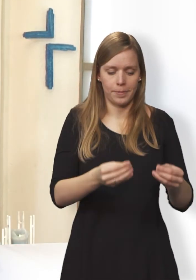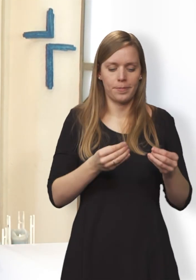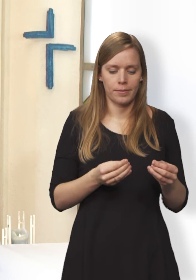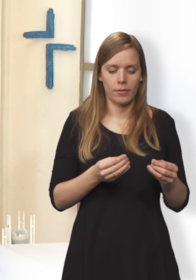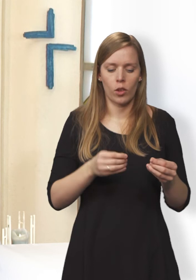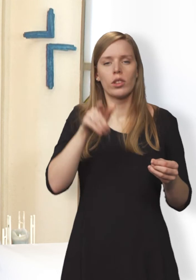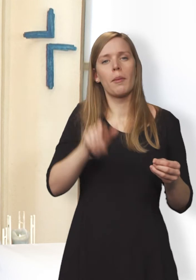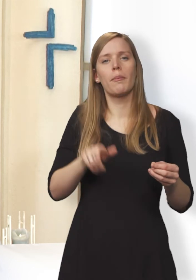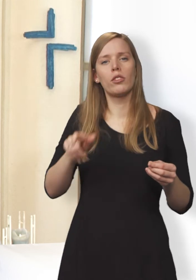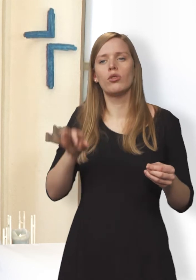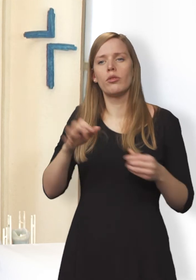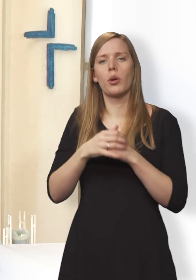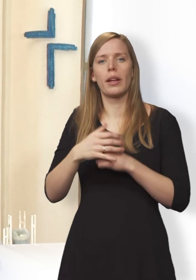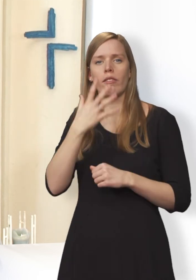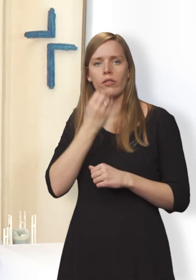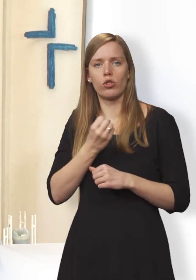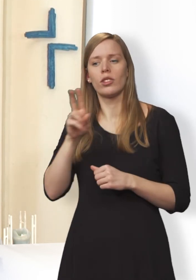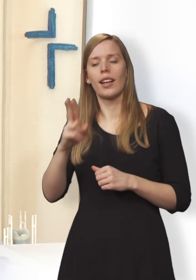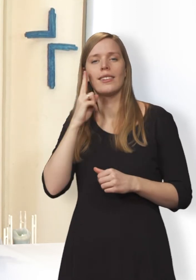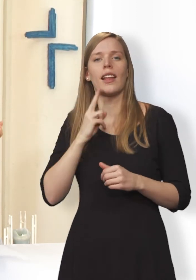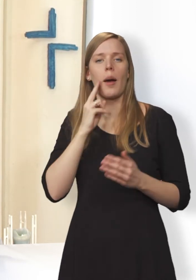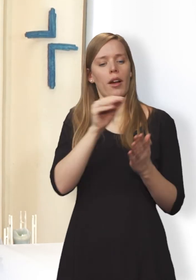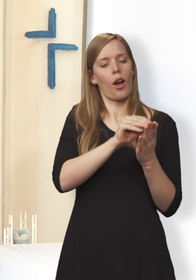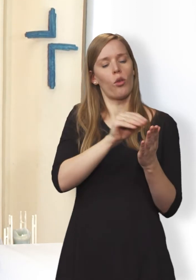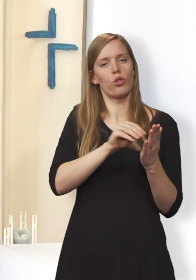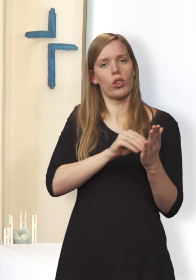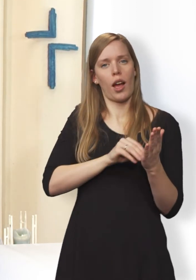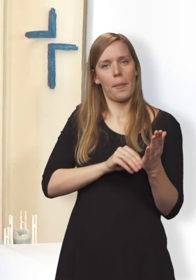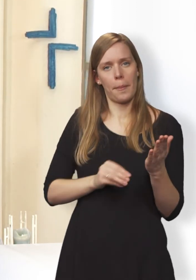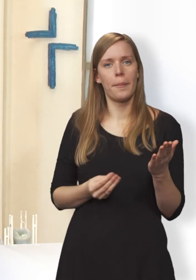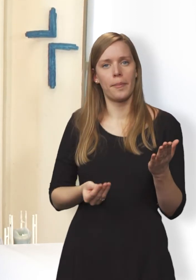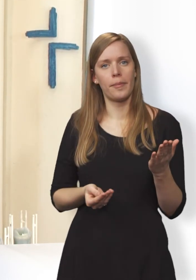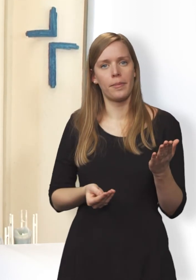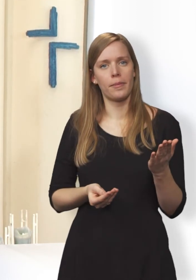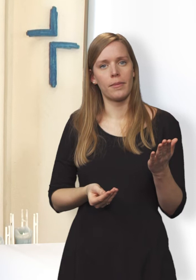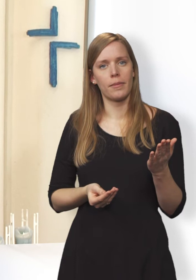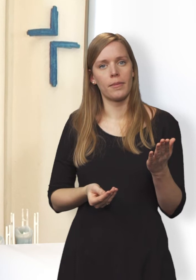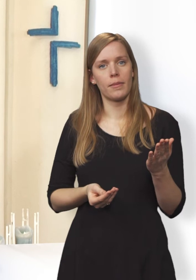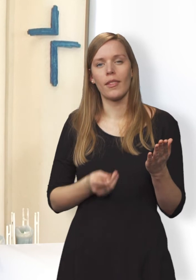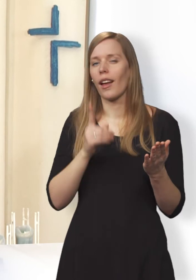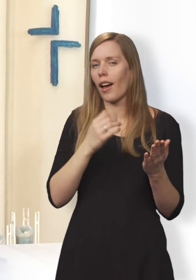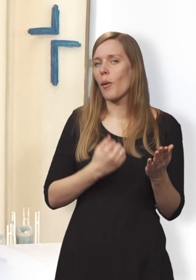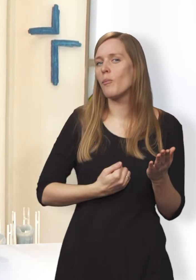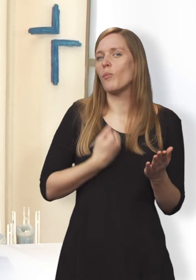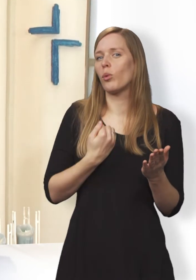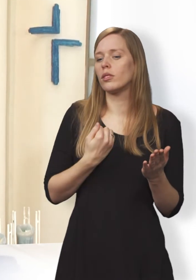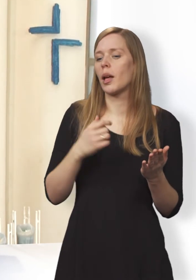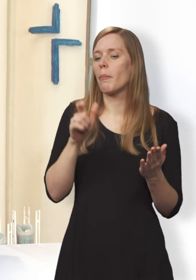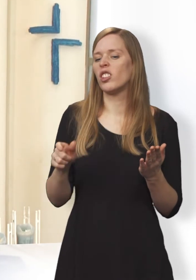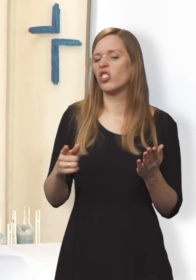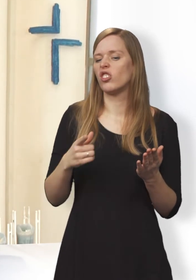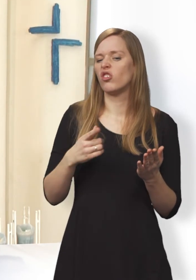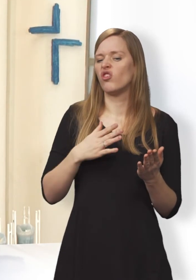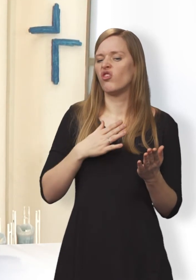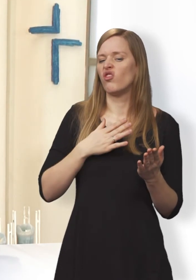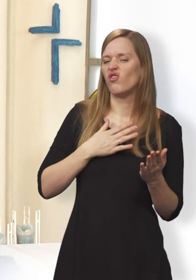menschen auf einen zettel auf für die sie beten wollen haben sie auch keine scheu unbequeme menschen